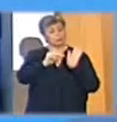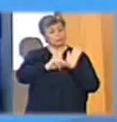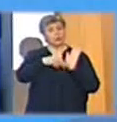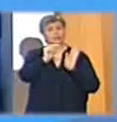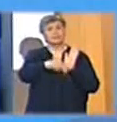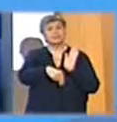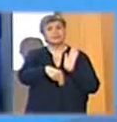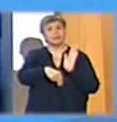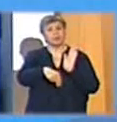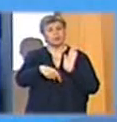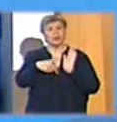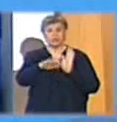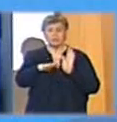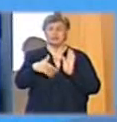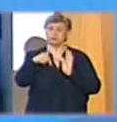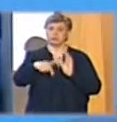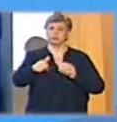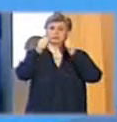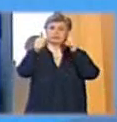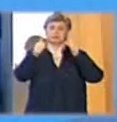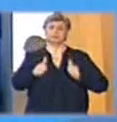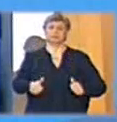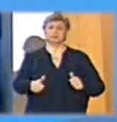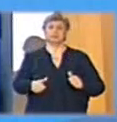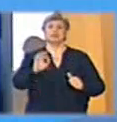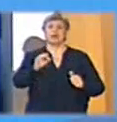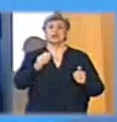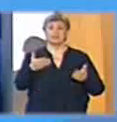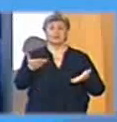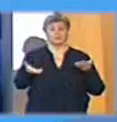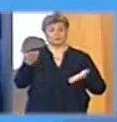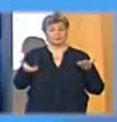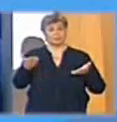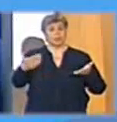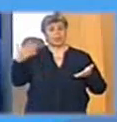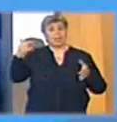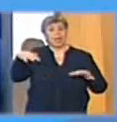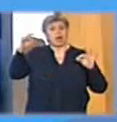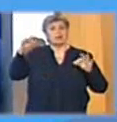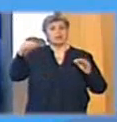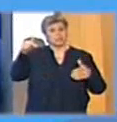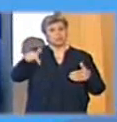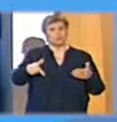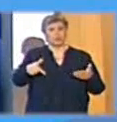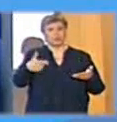θα είμαστε σε θέση να σας ανακοινώσουμε ποιες είναι οι διαφορές σε σχέση με την αρχική σύμβαση.